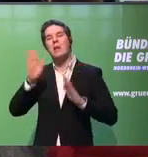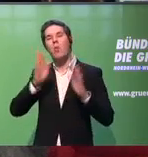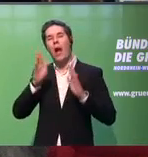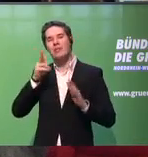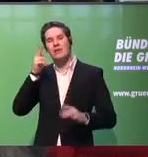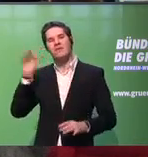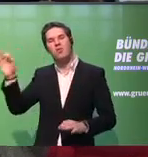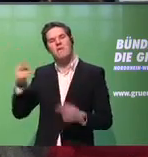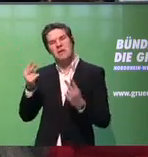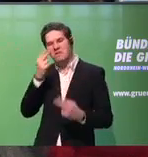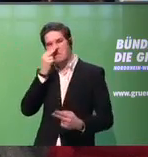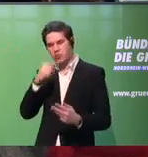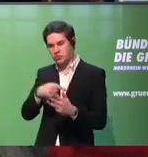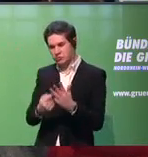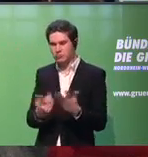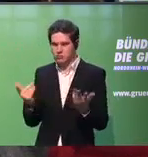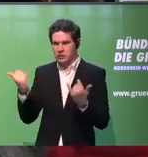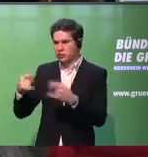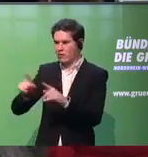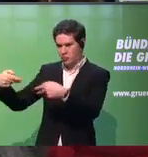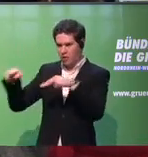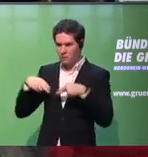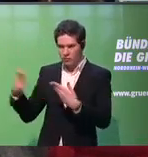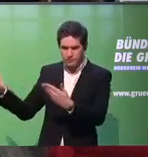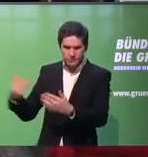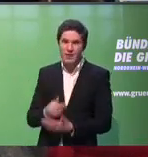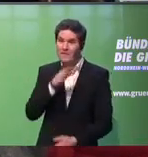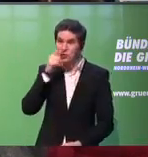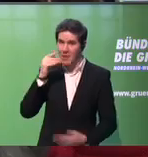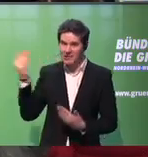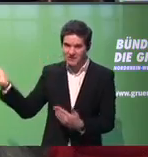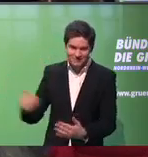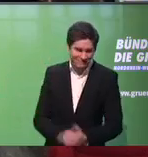besten die drei Fragen dann. Viel Spaß.